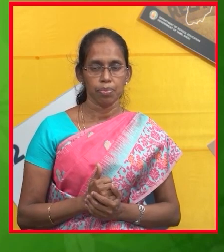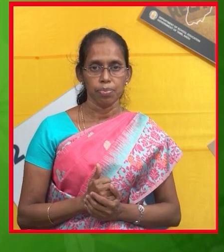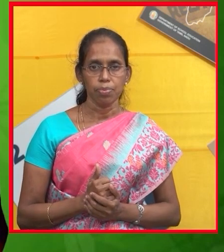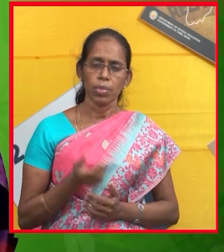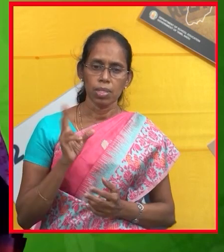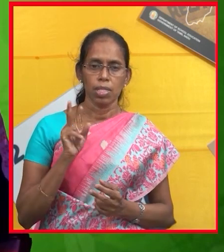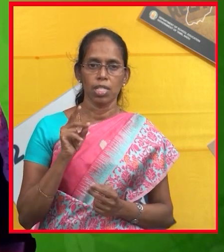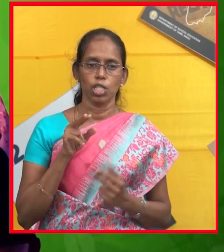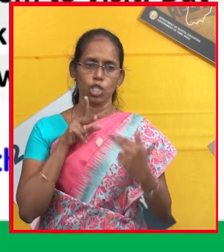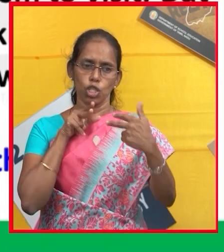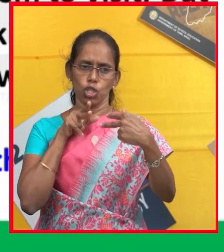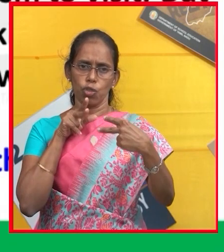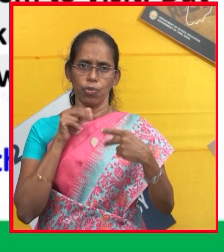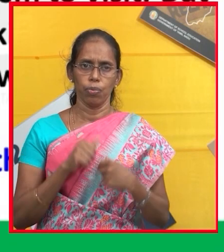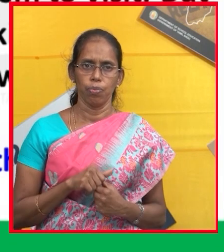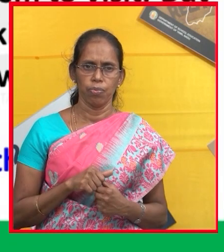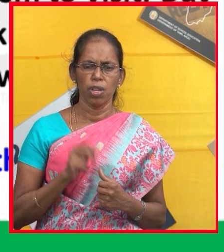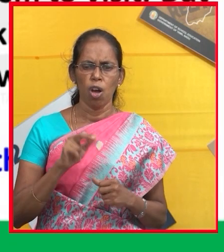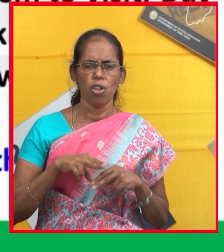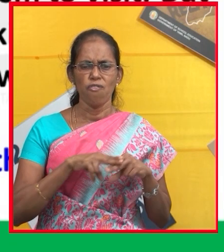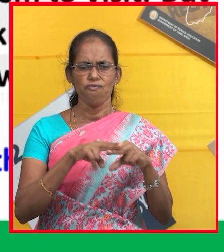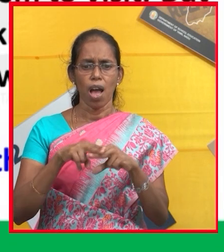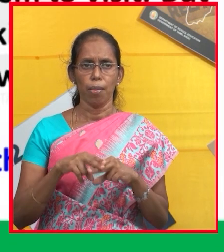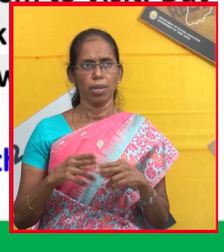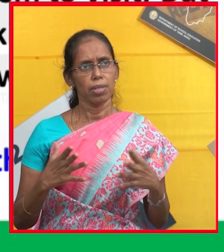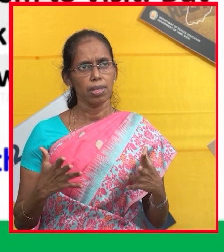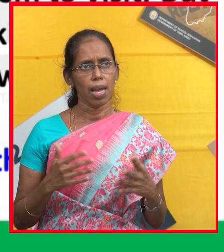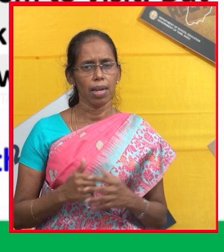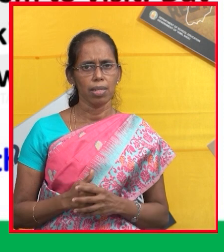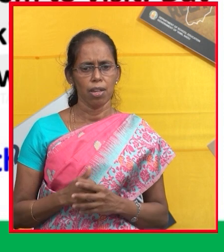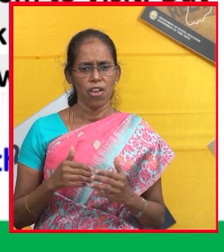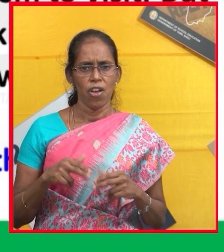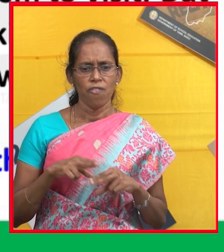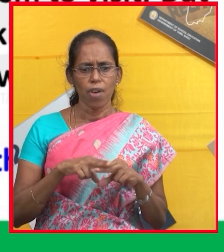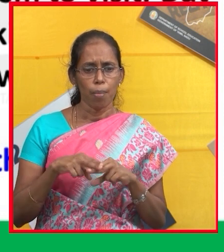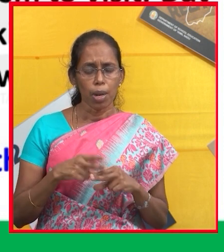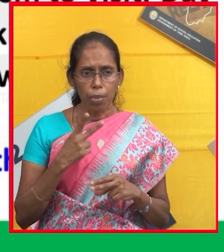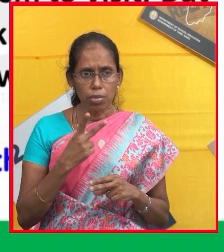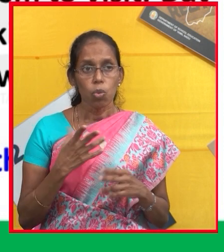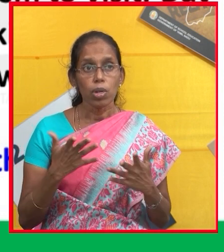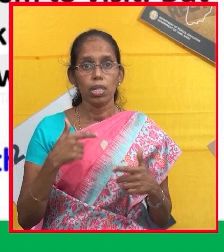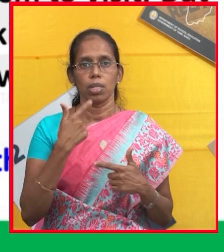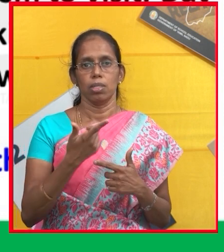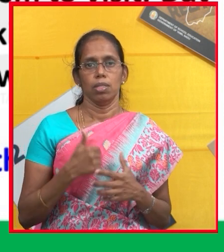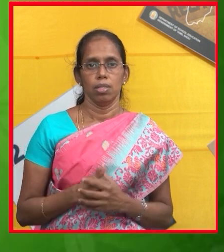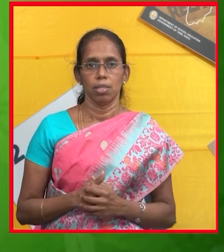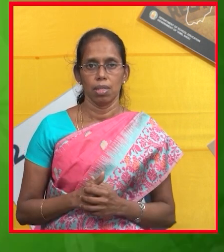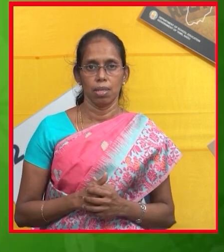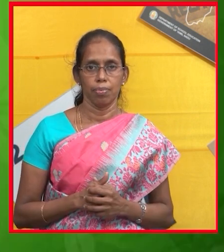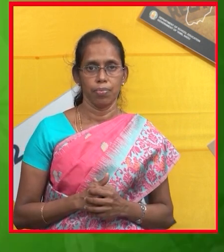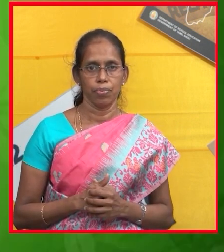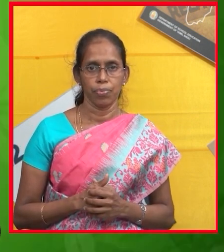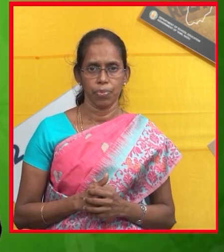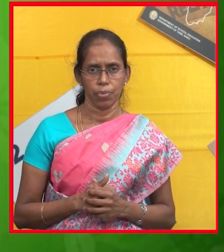இன்டர்வியூவர்ஸ் கேட்குறாங்க, ஹவு டிட் யுவர் ஃபேமிலி மெம்பர்ஸ் ரியாக்ட் வென் யூ டோல்டு தெம் அபவுட் திஸ் எக்ஸ்பெடிஷன்? இந்த